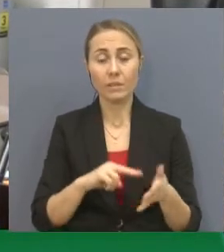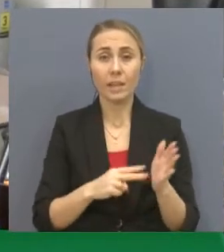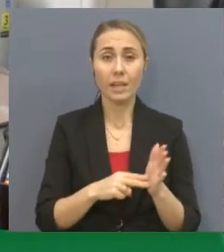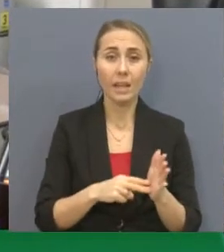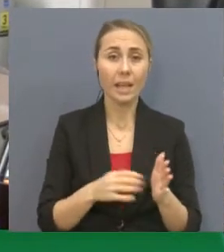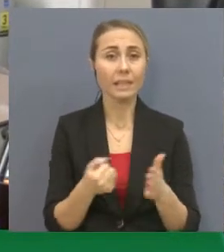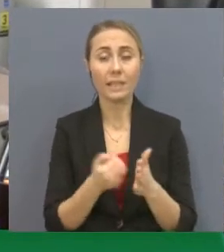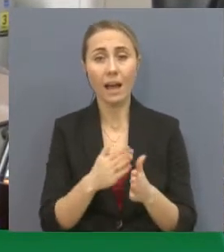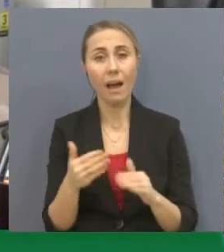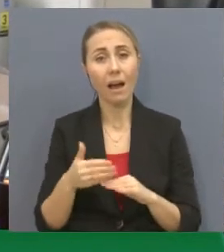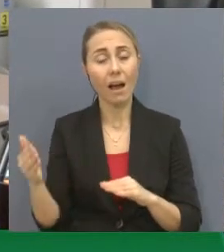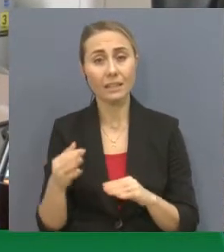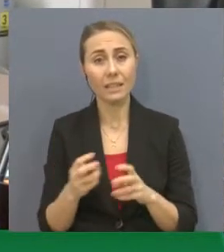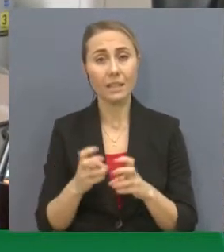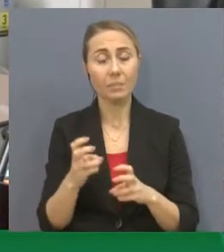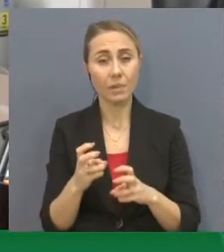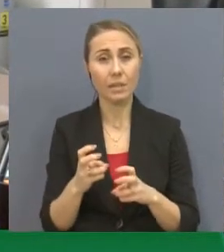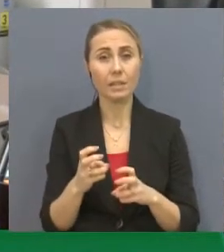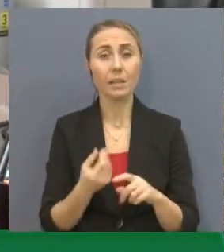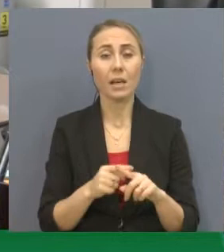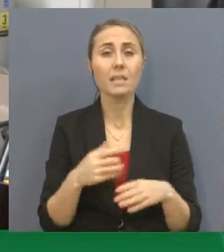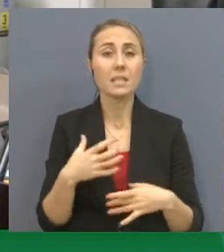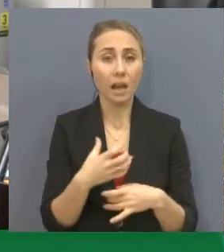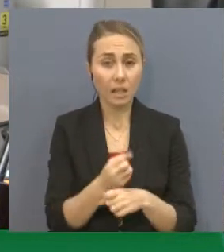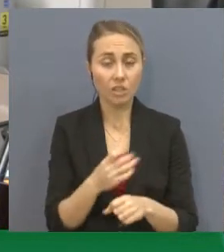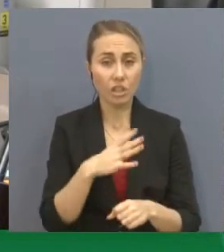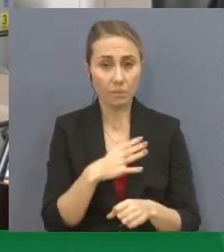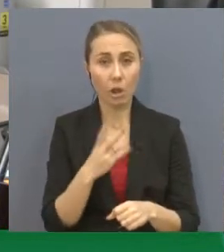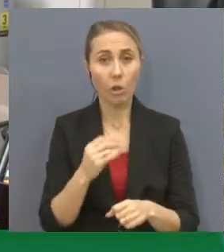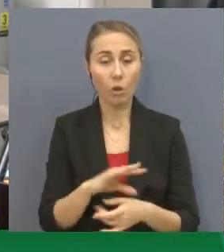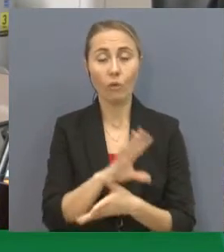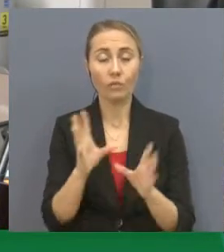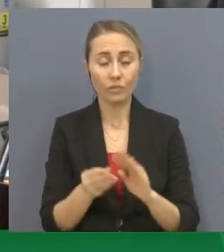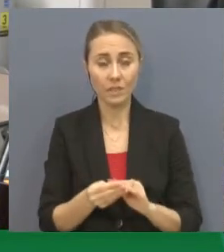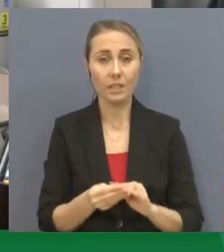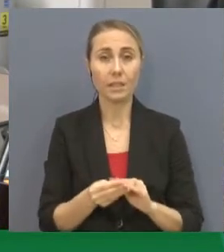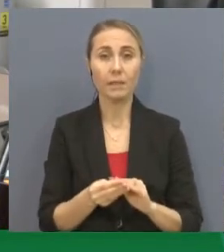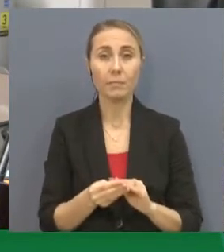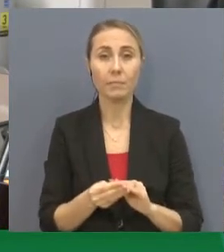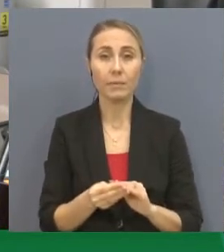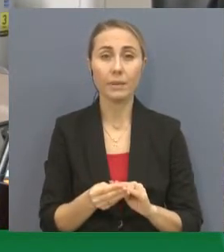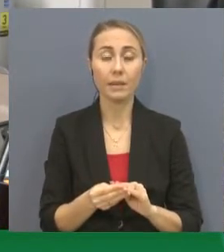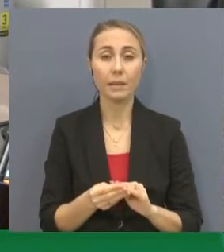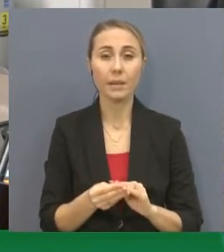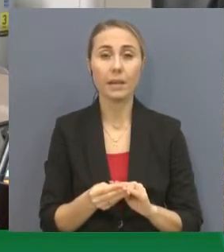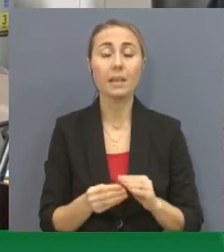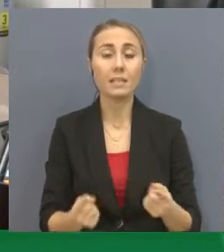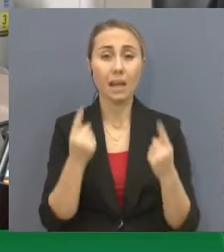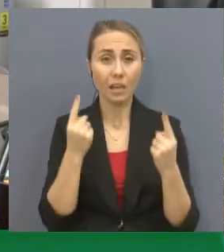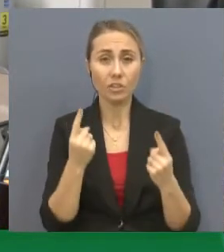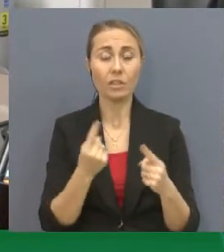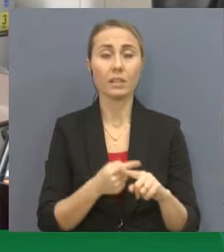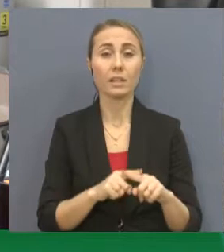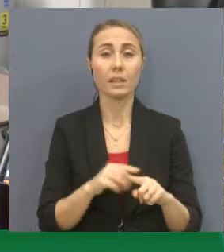предприятиям сокращение было объемов производства но в целом она негативного влияния значительного на